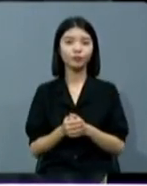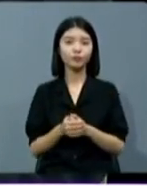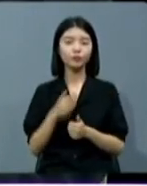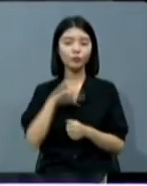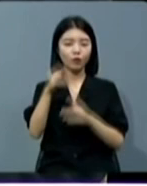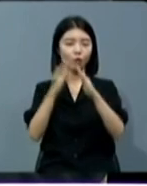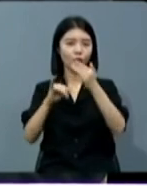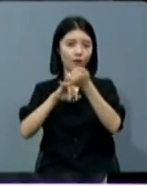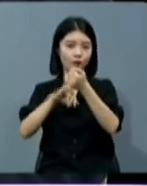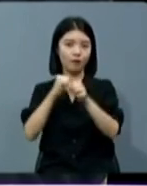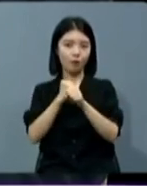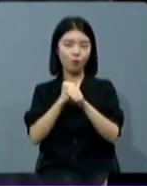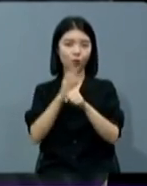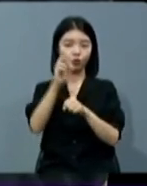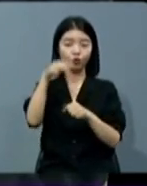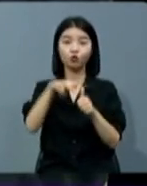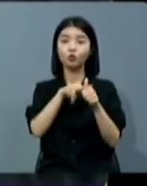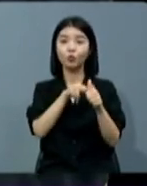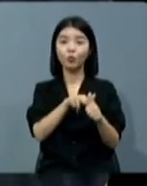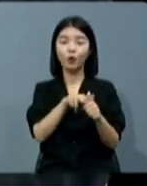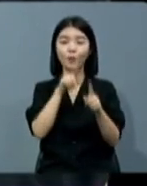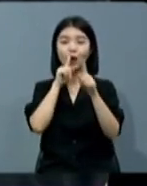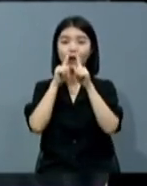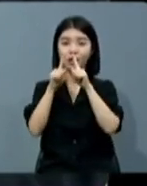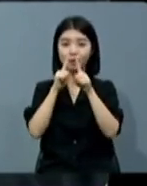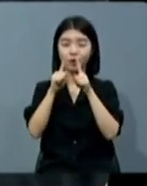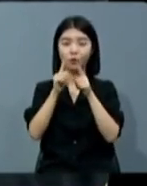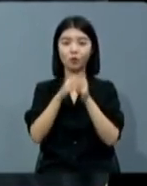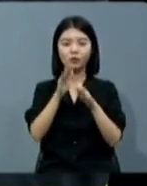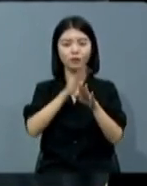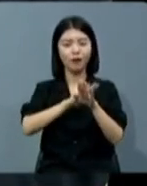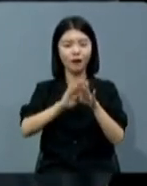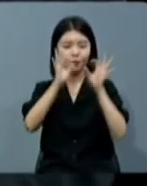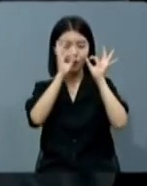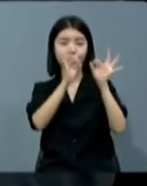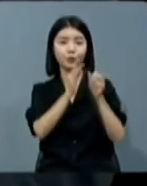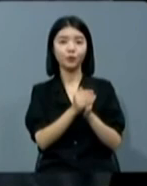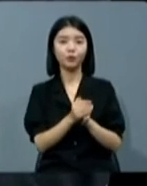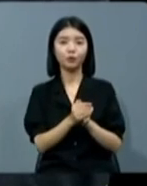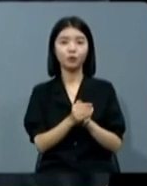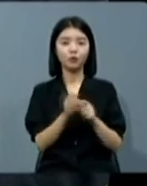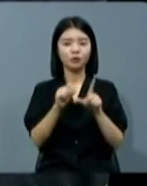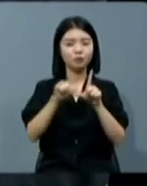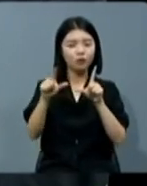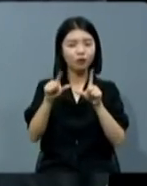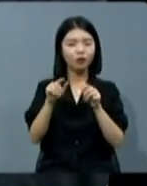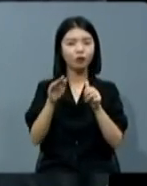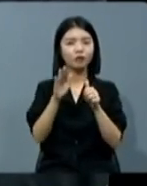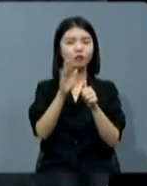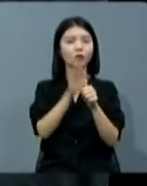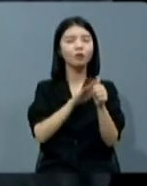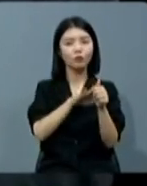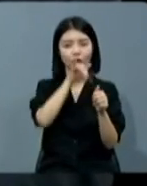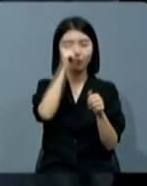공약을 하고 예. 이제 유승민 후보님 말씀하시는 걸 자세히 봤어요. 예. 그 상당히 설득력이 있다고 내가